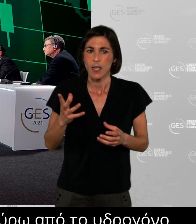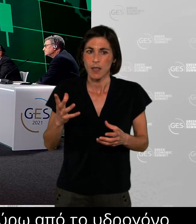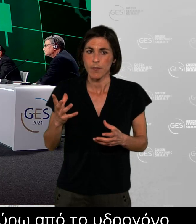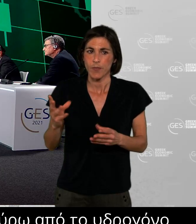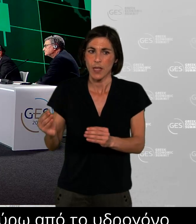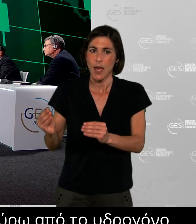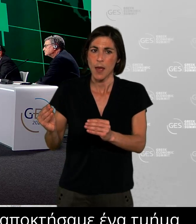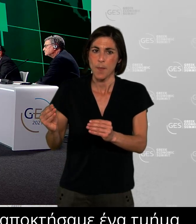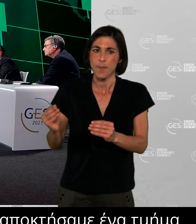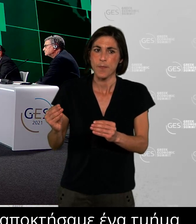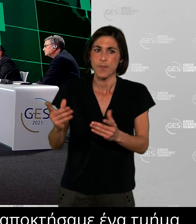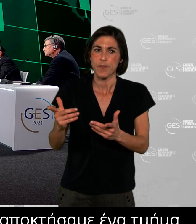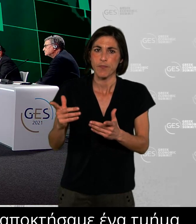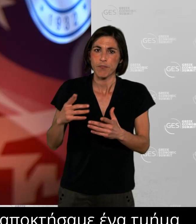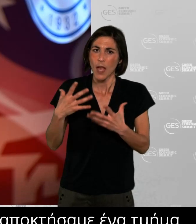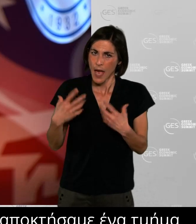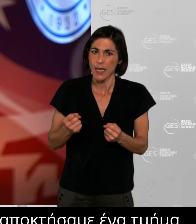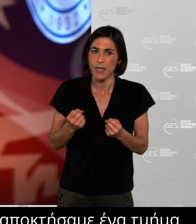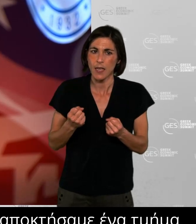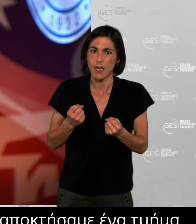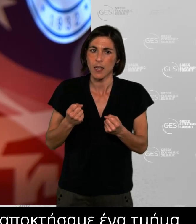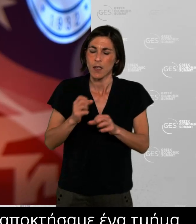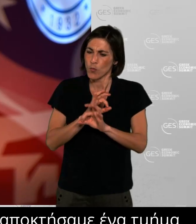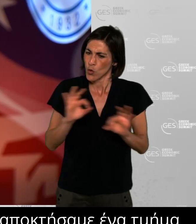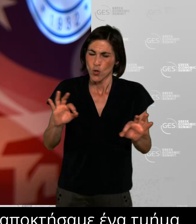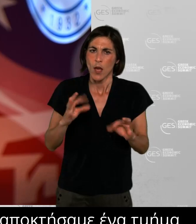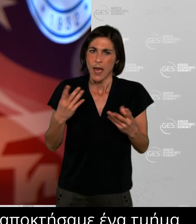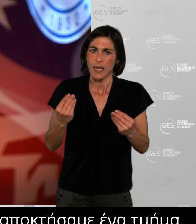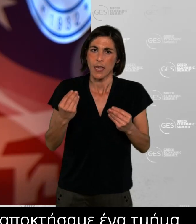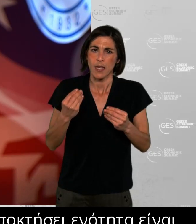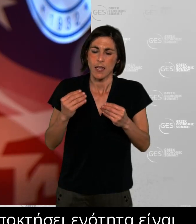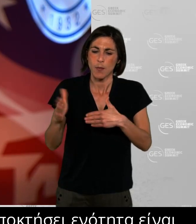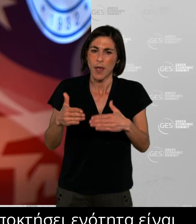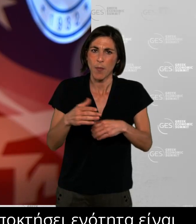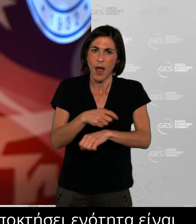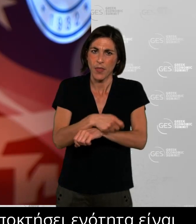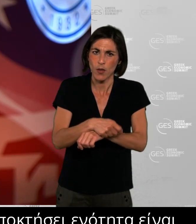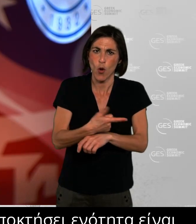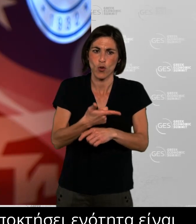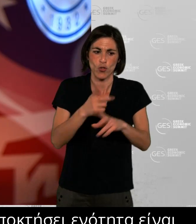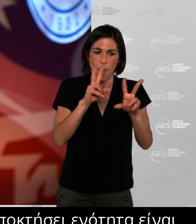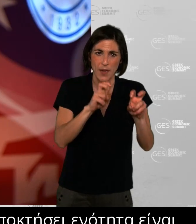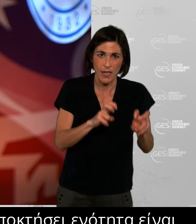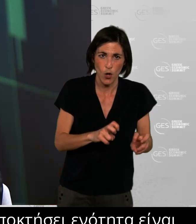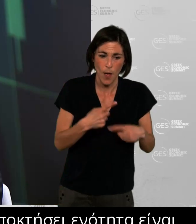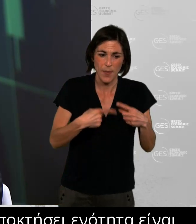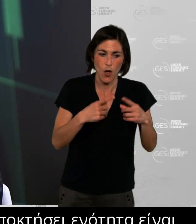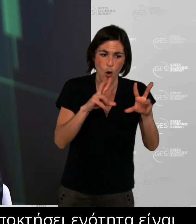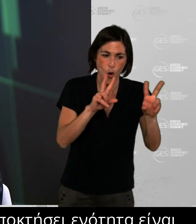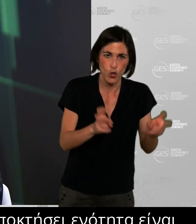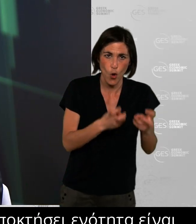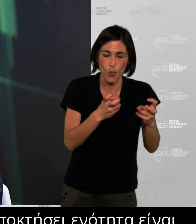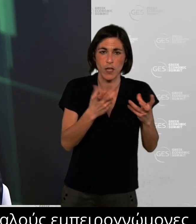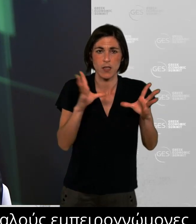έχει αποκτήσει οριμότητα, είναι διεπιστημονικό, έχει καλούς δικηγόρους, έχει καλούς εμπειρογνώμονες από το χώρο των επενδύσεων και